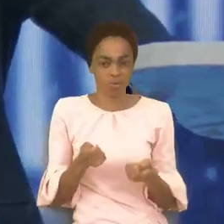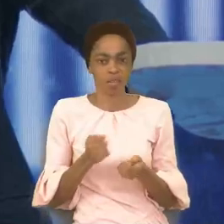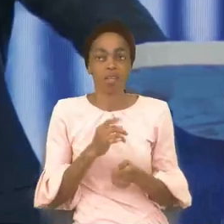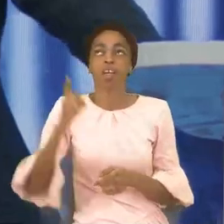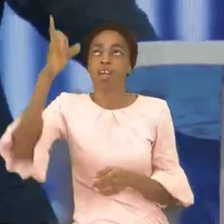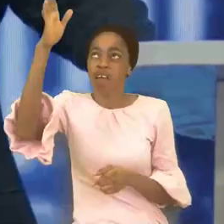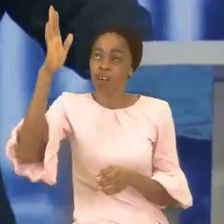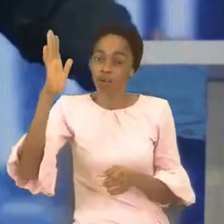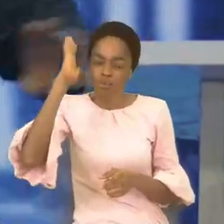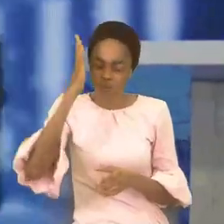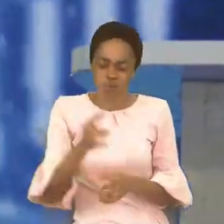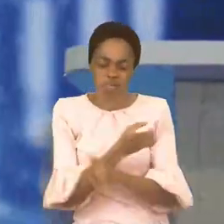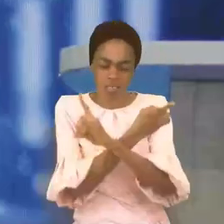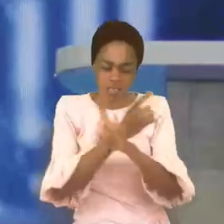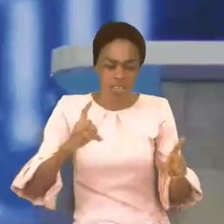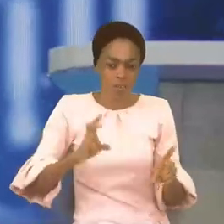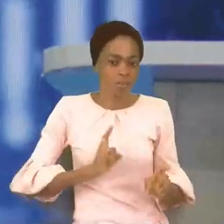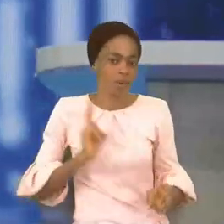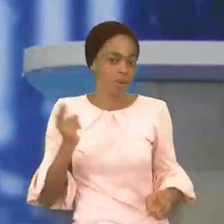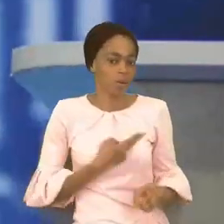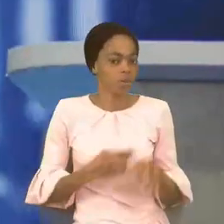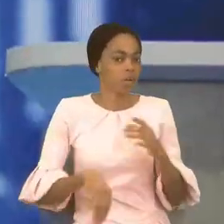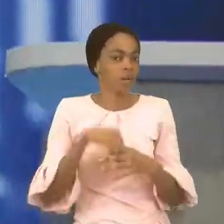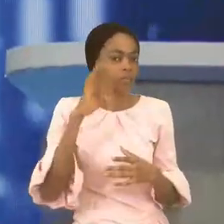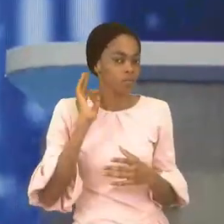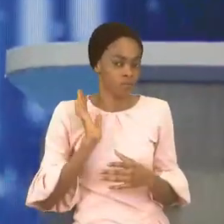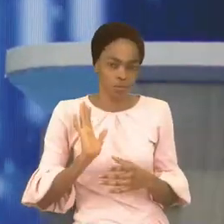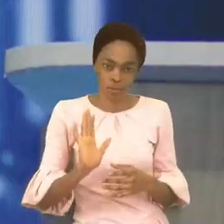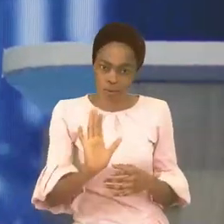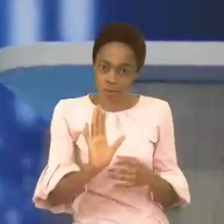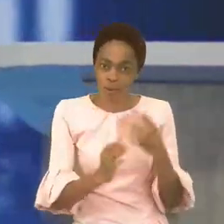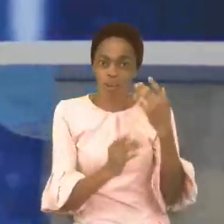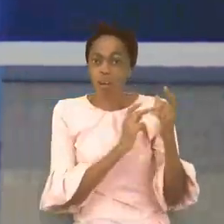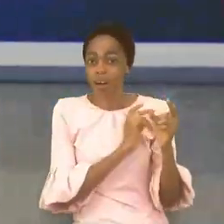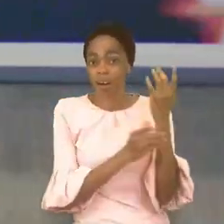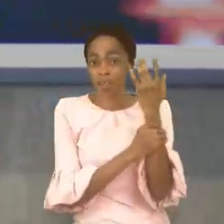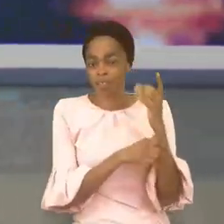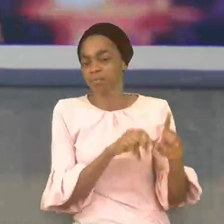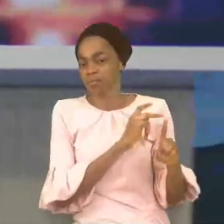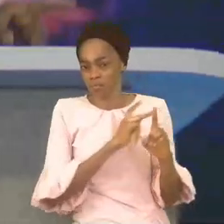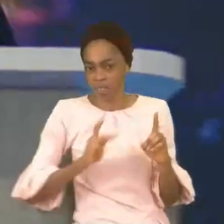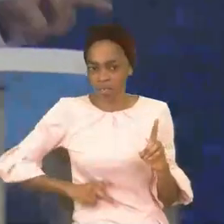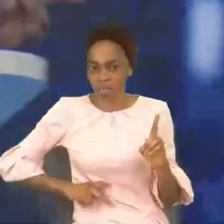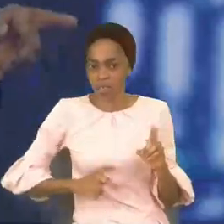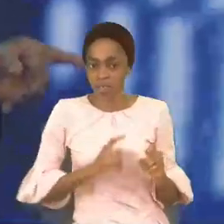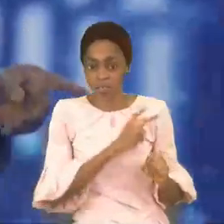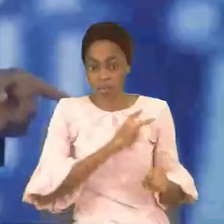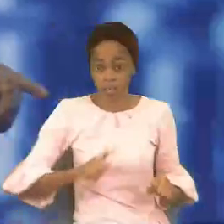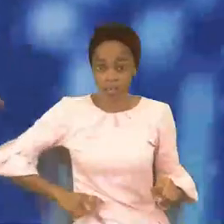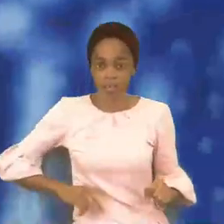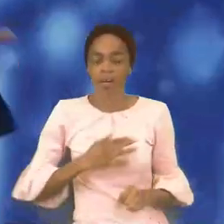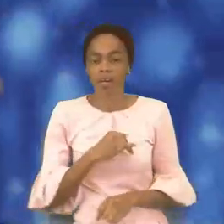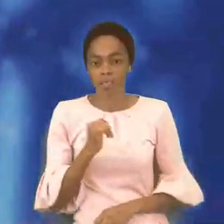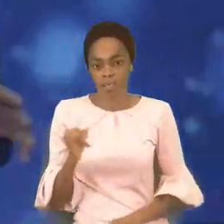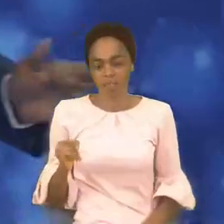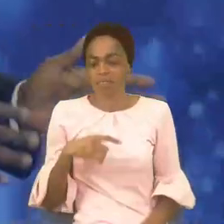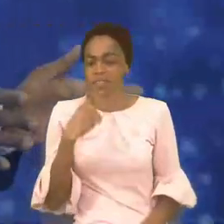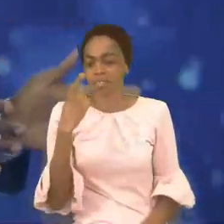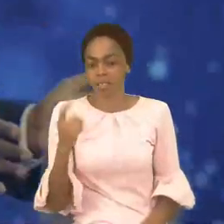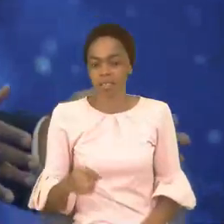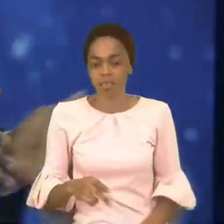nous délivrera de ta main. Ô roi, maintenant ils ont dit,